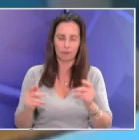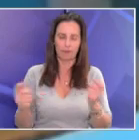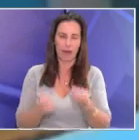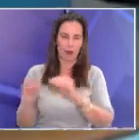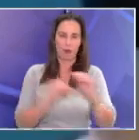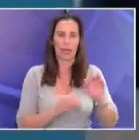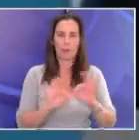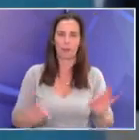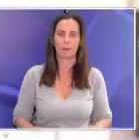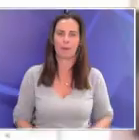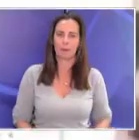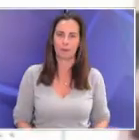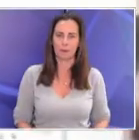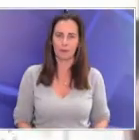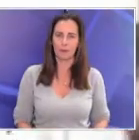ומתחילים עם התוכנית.